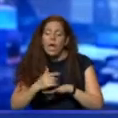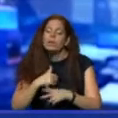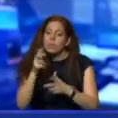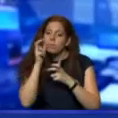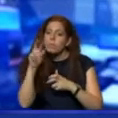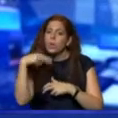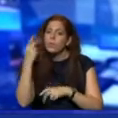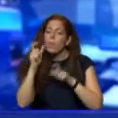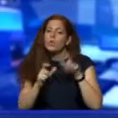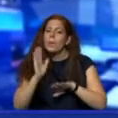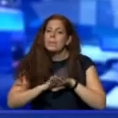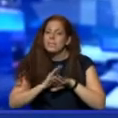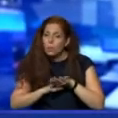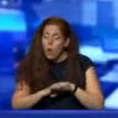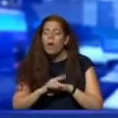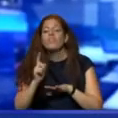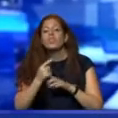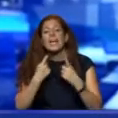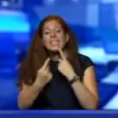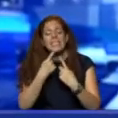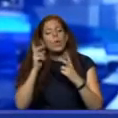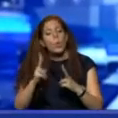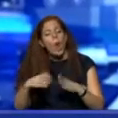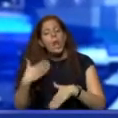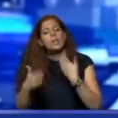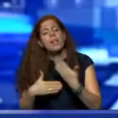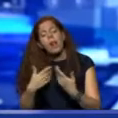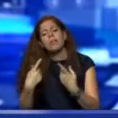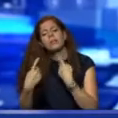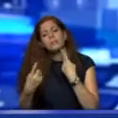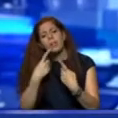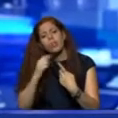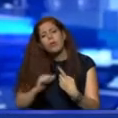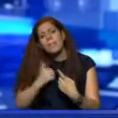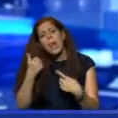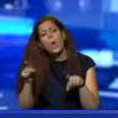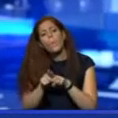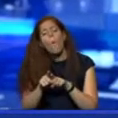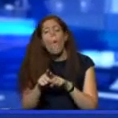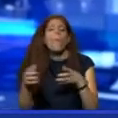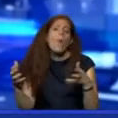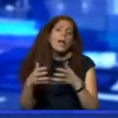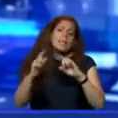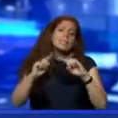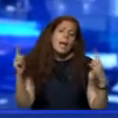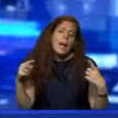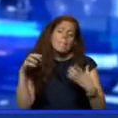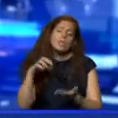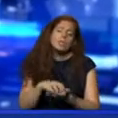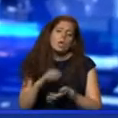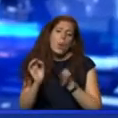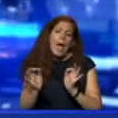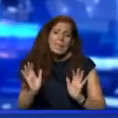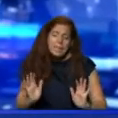מצפה שיהיו בו אנשי מקצוע, ושהשיח יוכל להתנהל כשיח שמתנהל כמו כל כנס אחר בלשכת עורכי